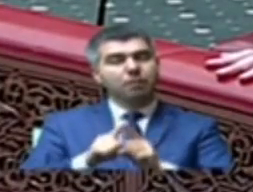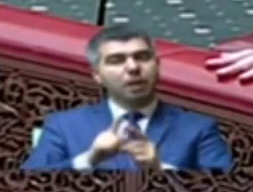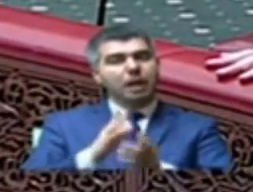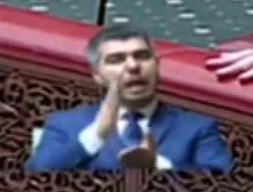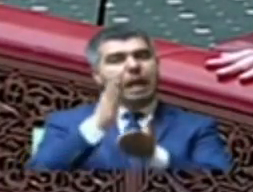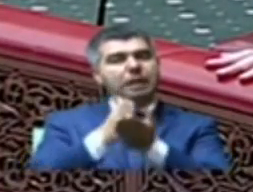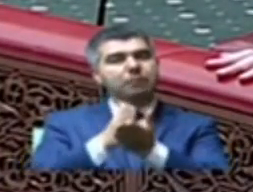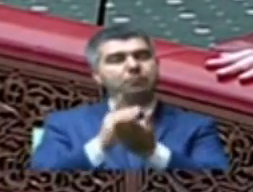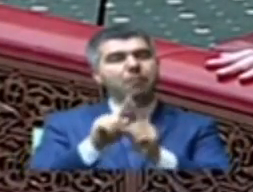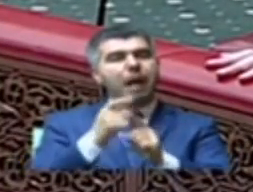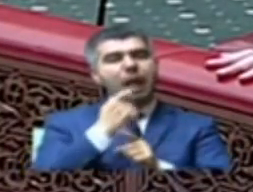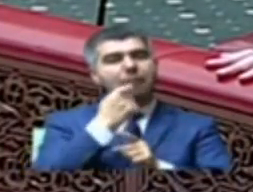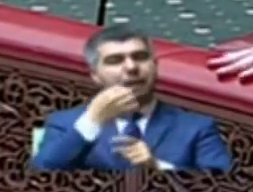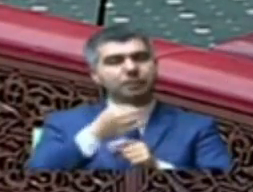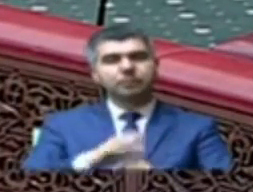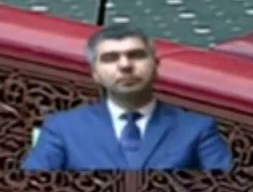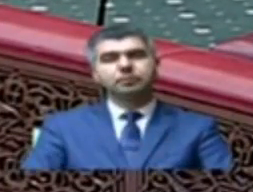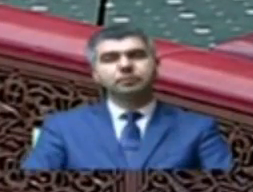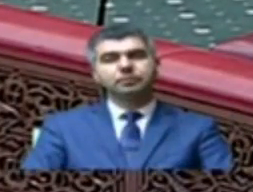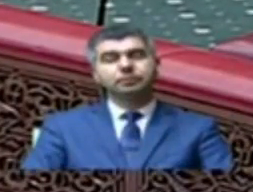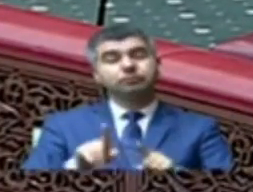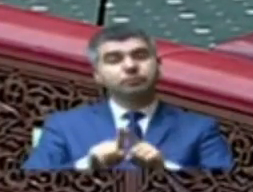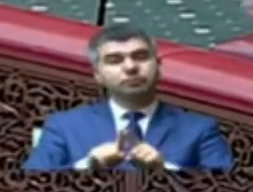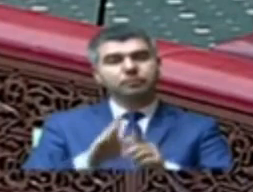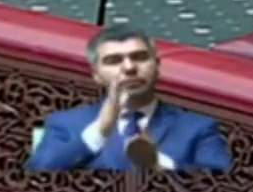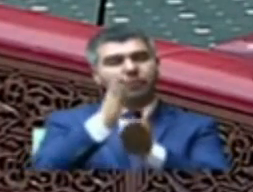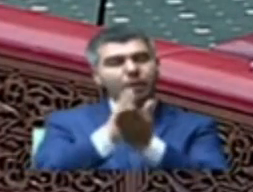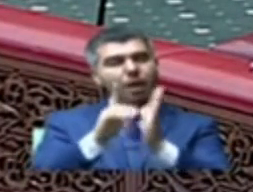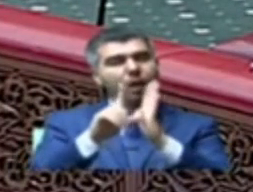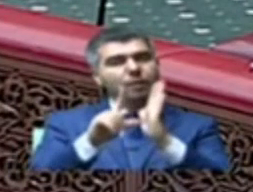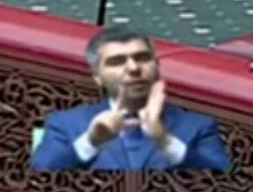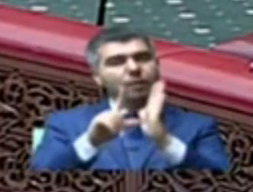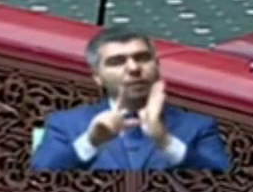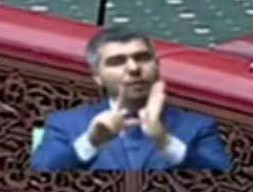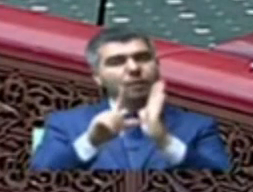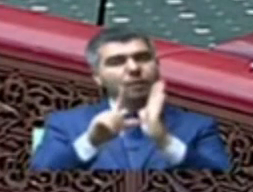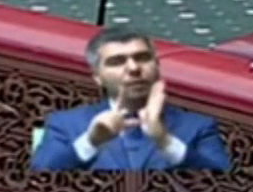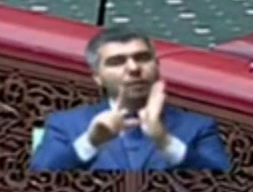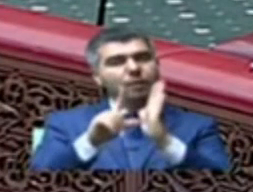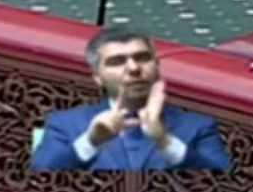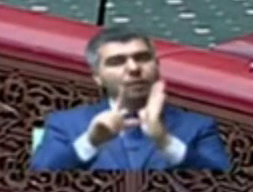من حق أي مستشار أو أي وزير